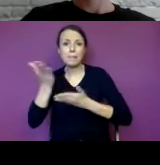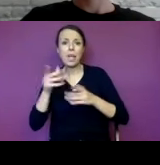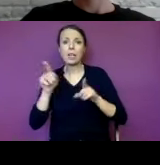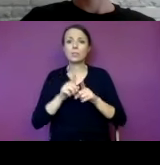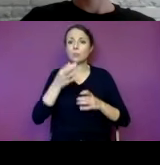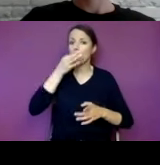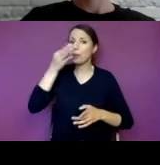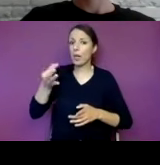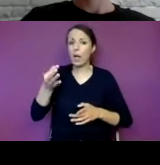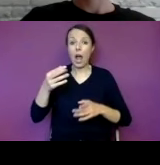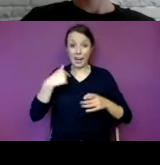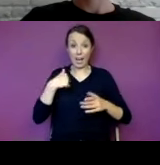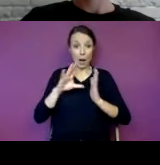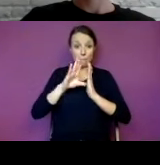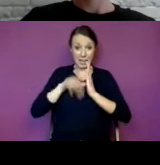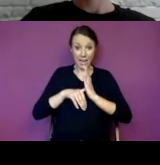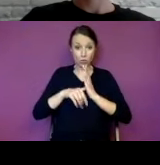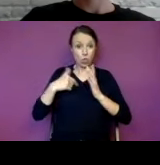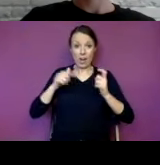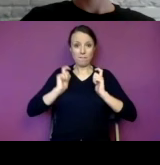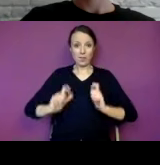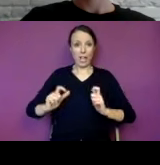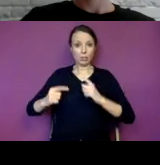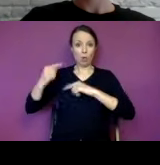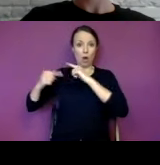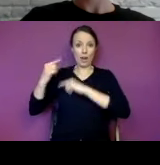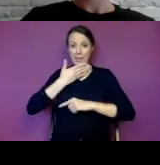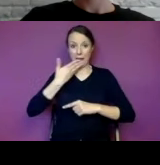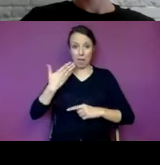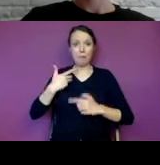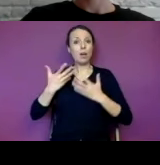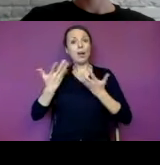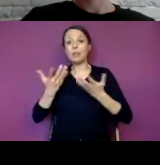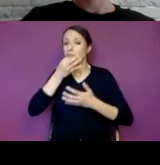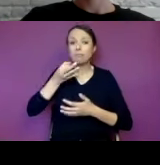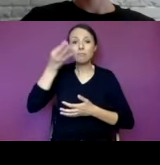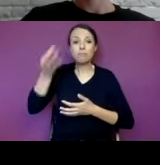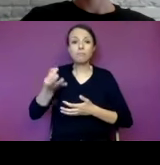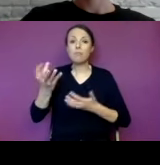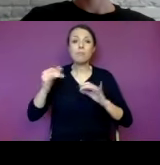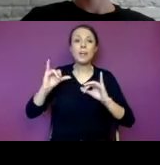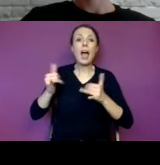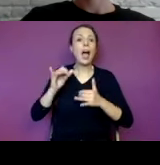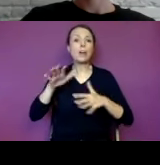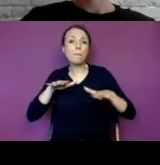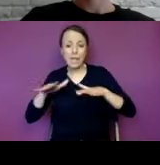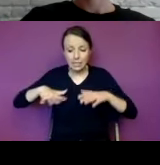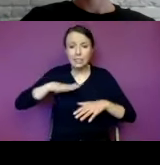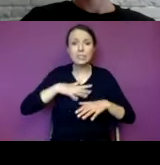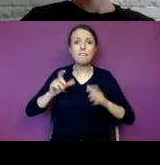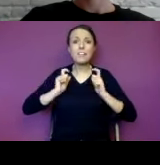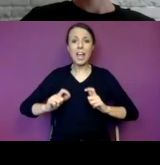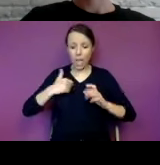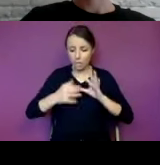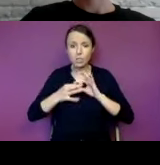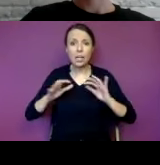jako osoba, która ze wsi nie pochodzi, a jednocześnie chciałaby się czegoś o niej dowiedzieć, to jest spotkanie. to jest spotykanie z osobami, które